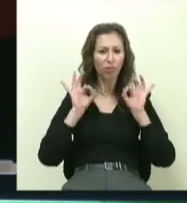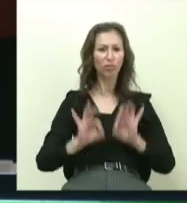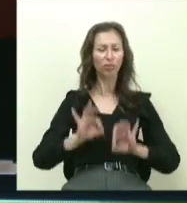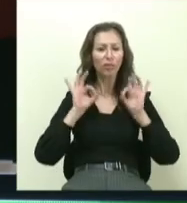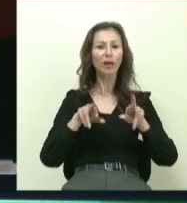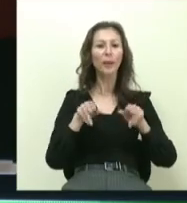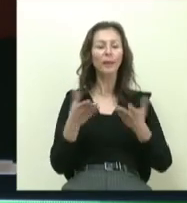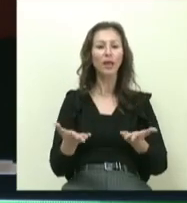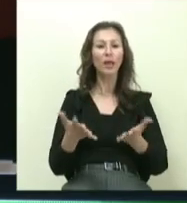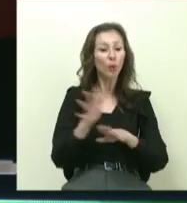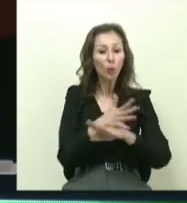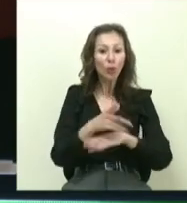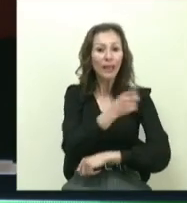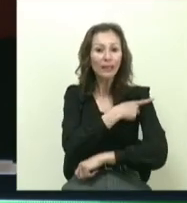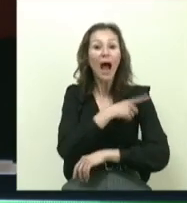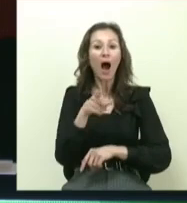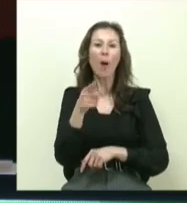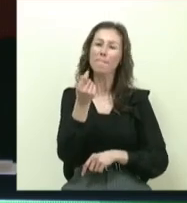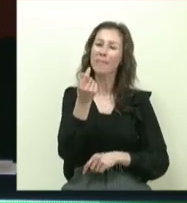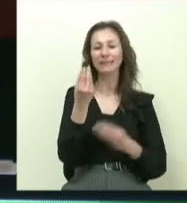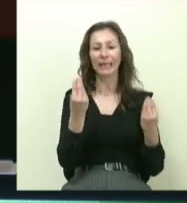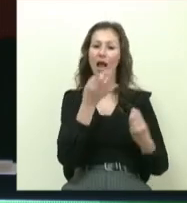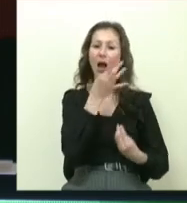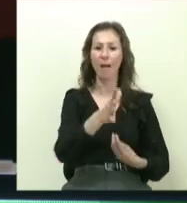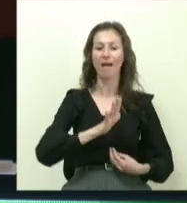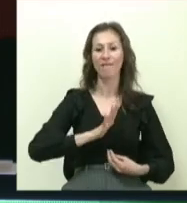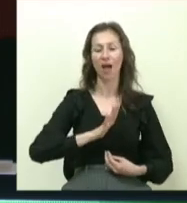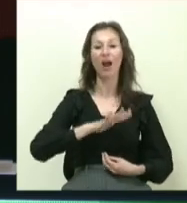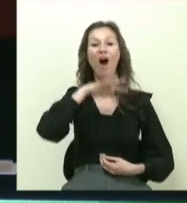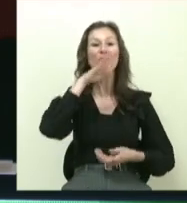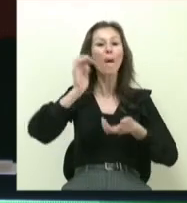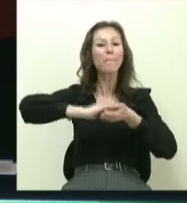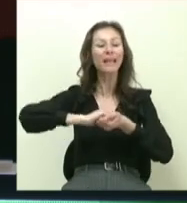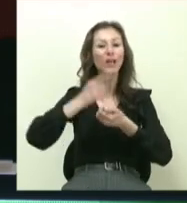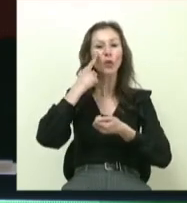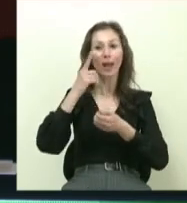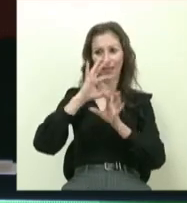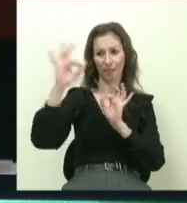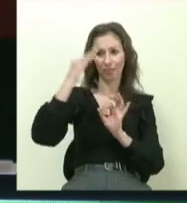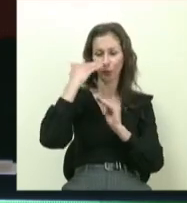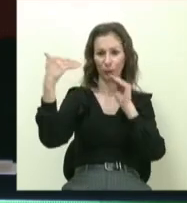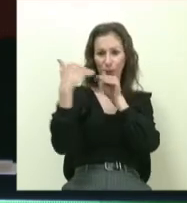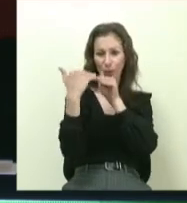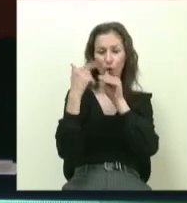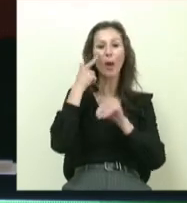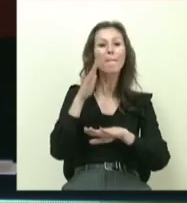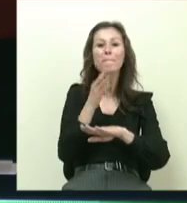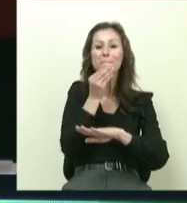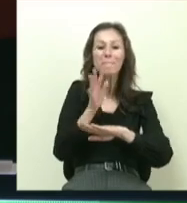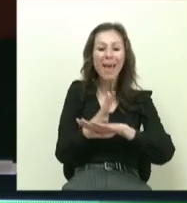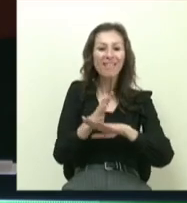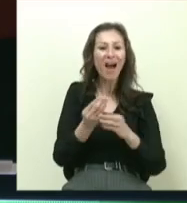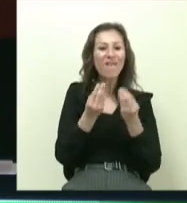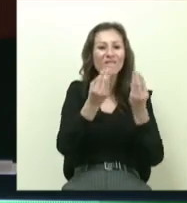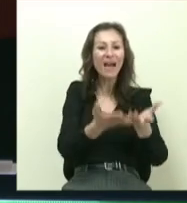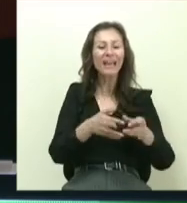ürün kalitesine gelince orada biraz iyi haberlerim var Avrupa Birliğine entegrasyon çabalarının meyvesini verdiği